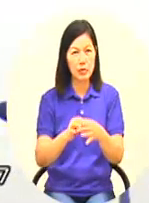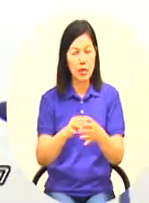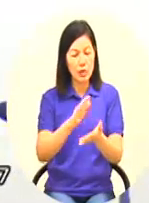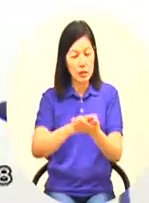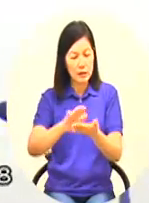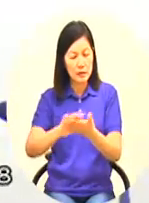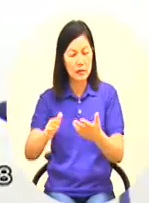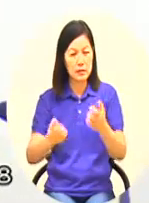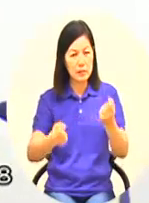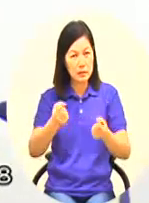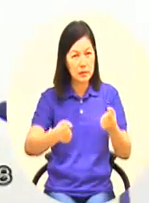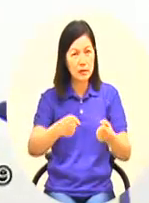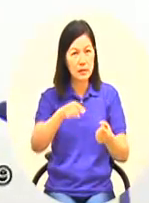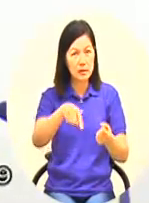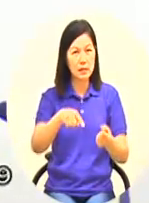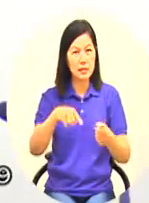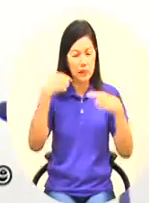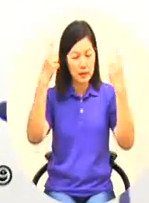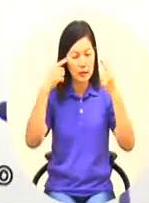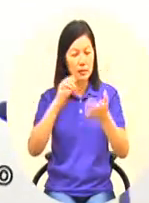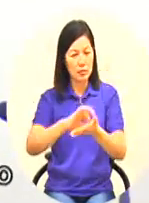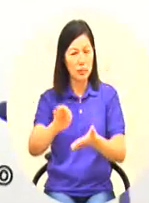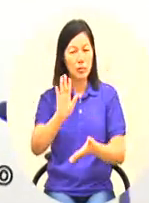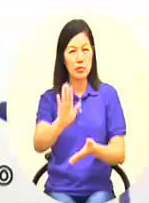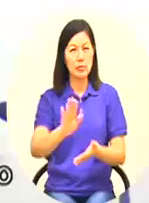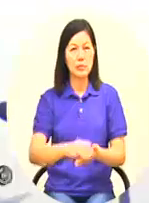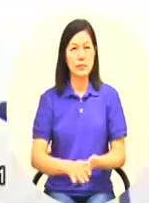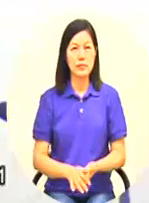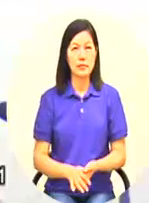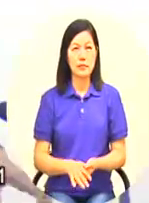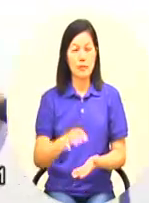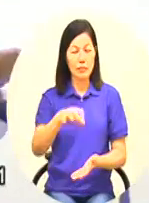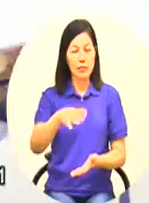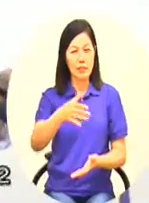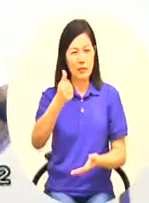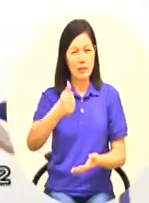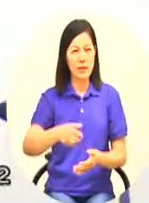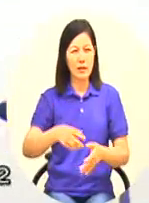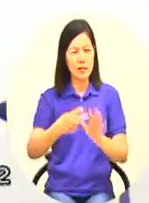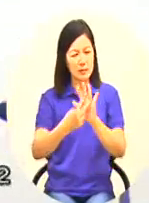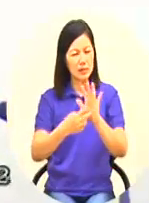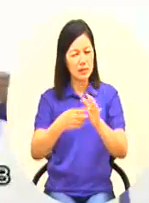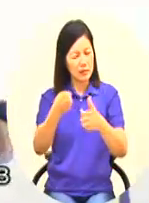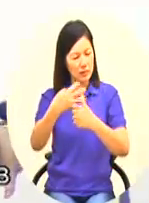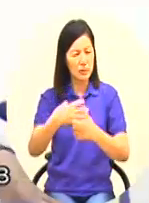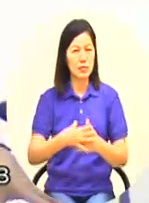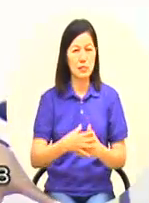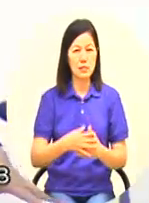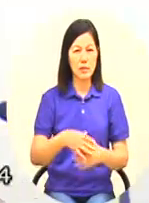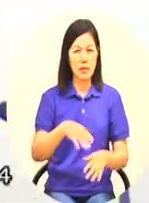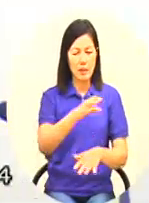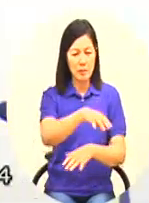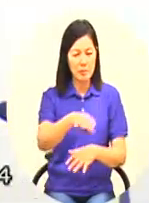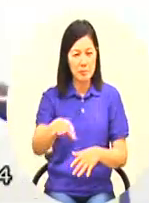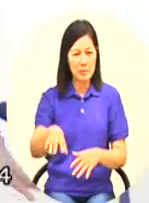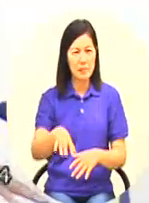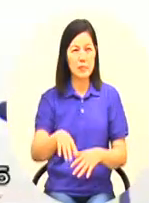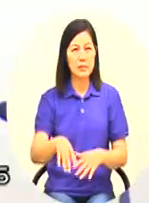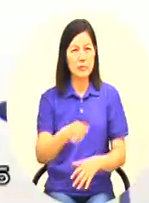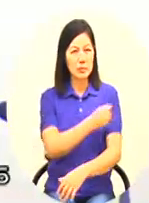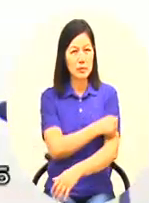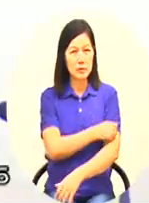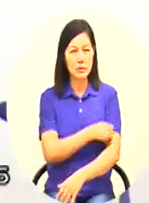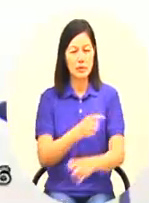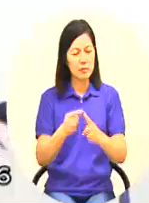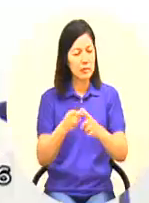联系的一些机具。那我要请局长你答复一下，对于我们每一个区队，大家都那么辛苦，人力